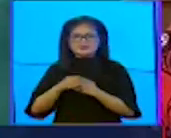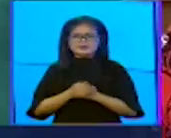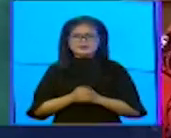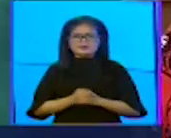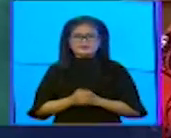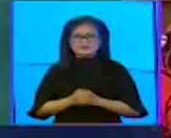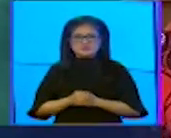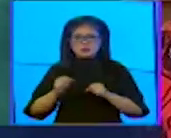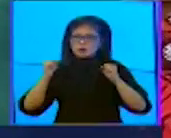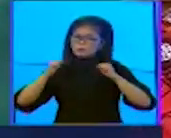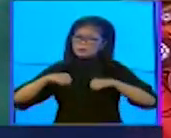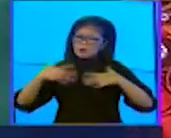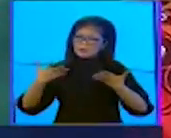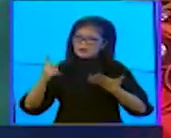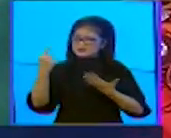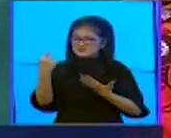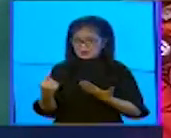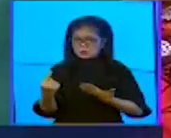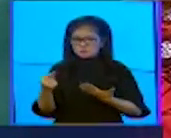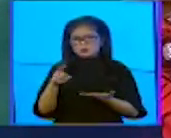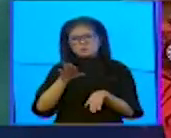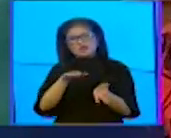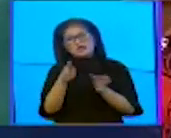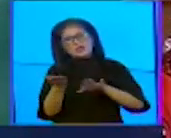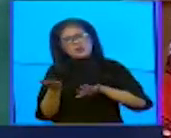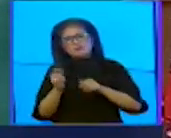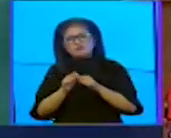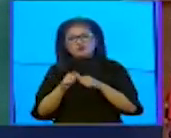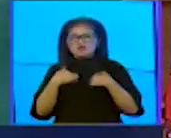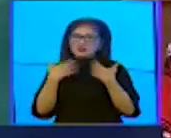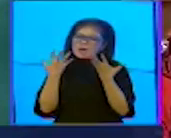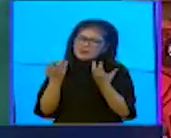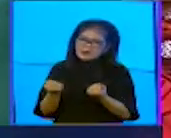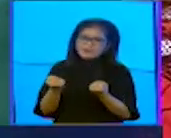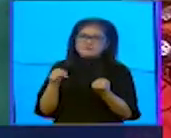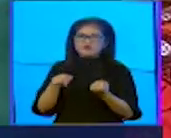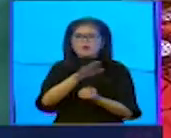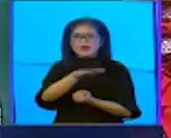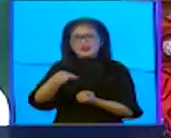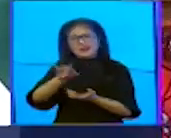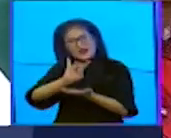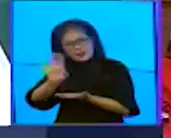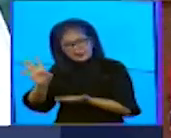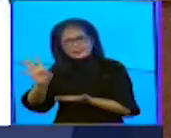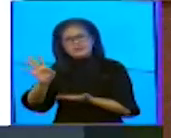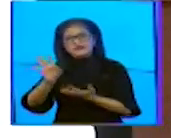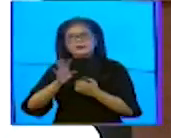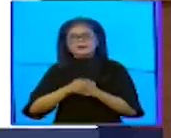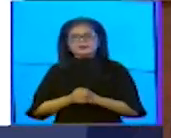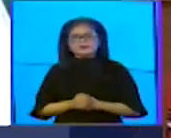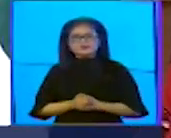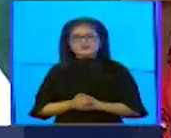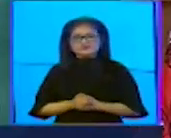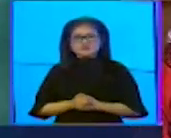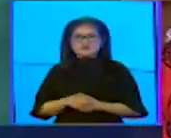yang sudah meninggal dunia dan mudah-mudahan santri yang meninggal dunia termasuk juga beberapa